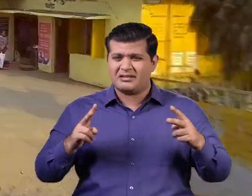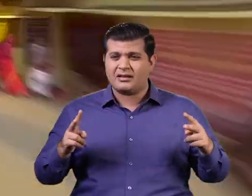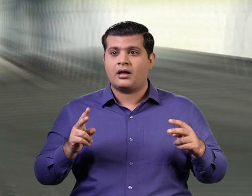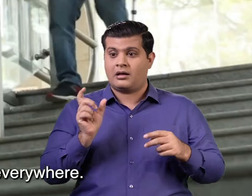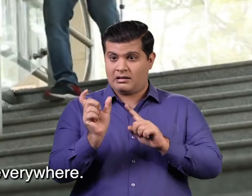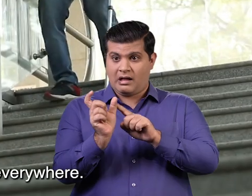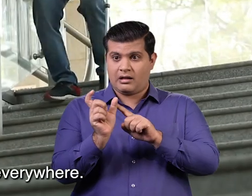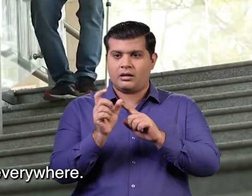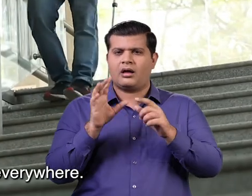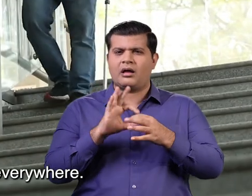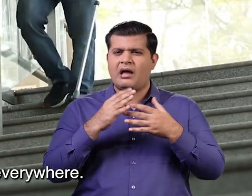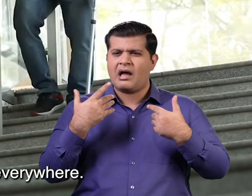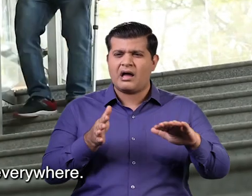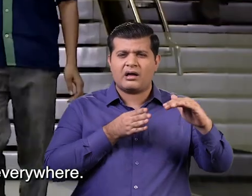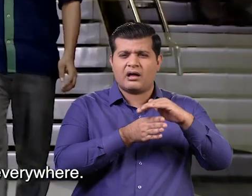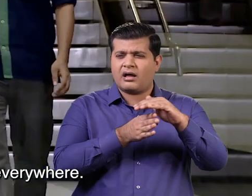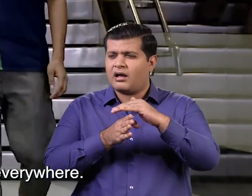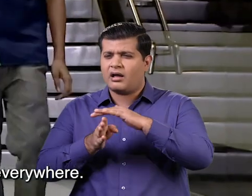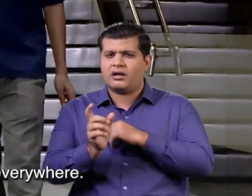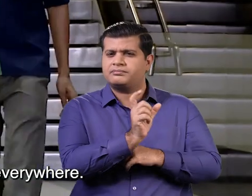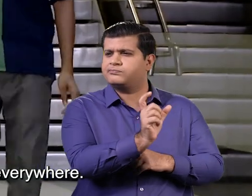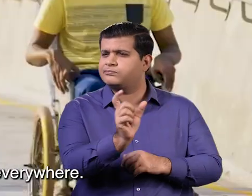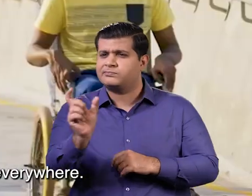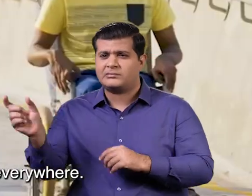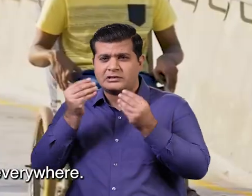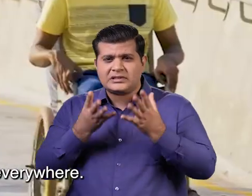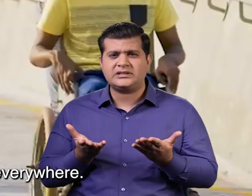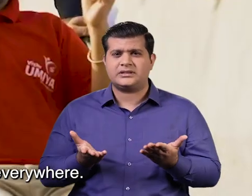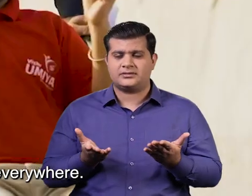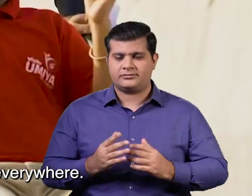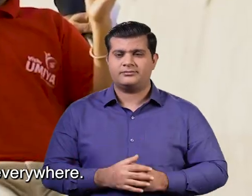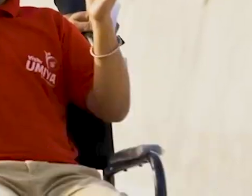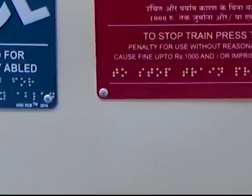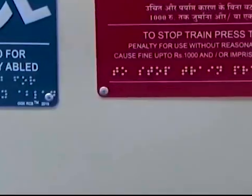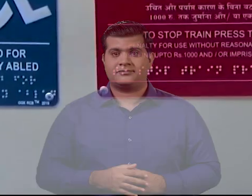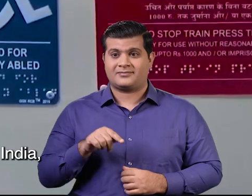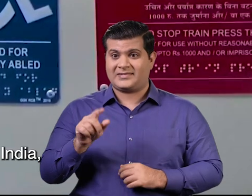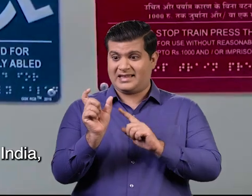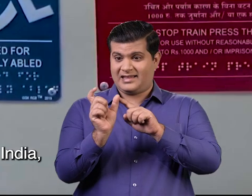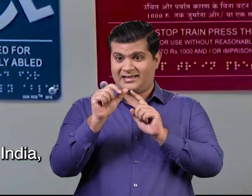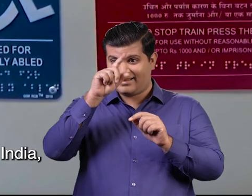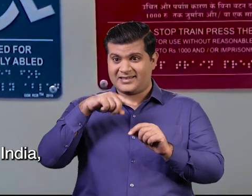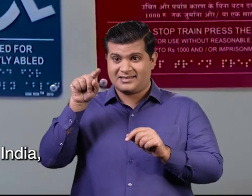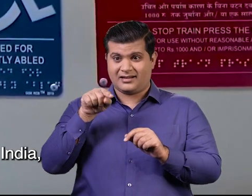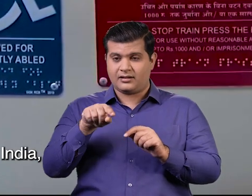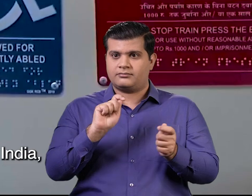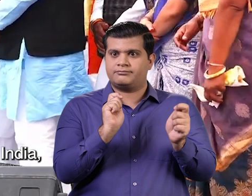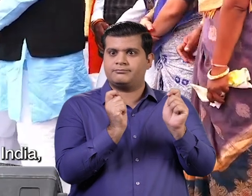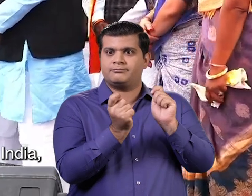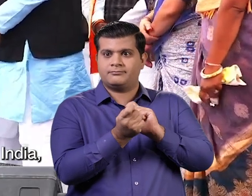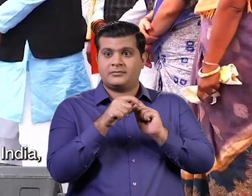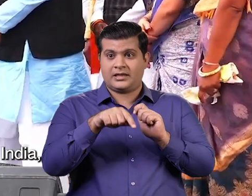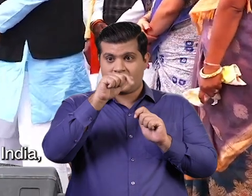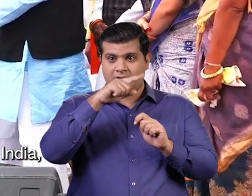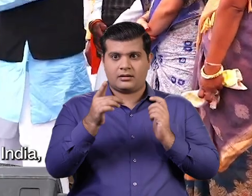दुकान इस कार्ड की वजह से हर जगह मेरी एंट्री आज संभव है इस बदलते भारत में